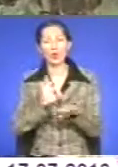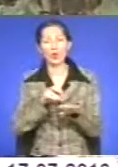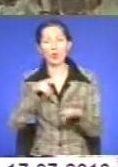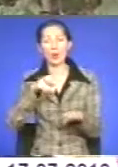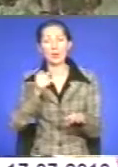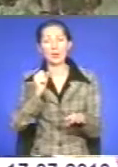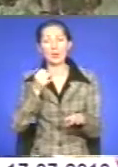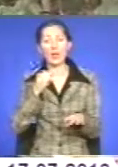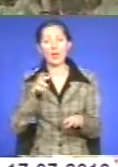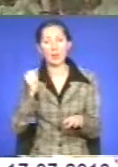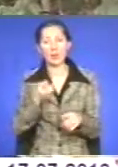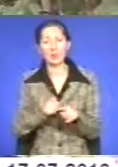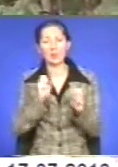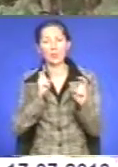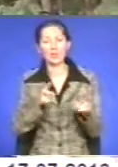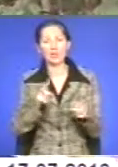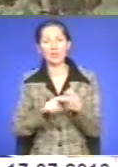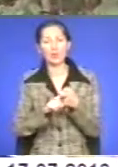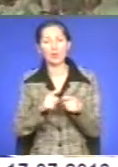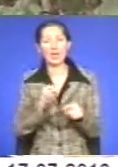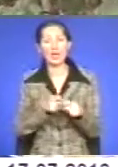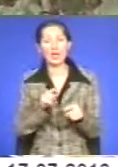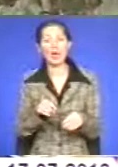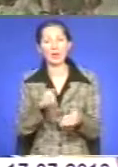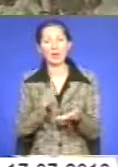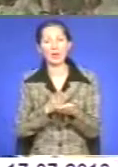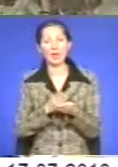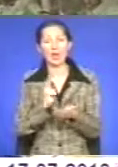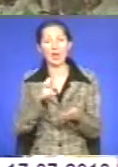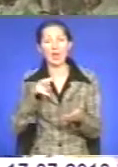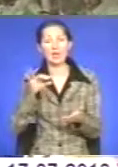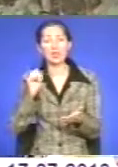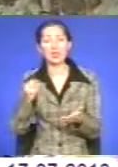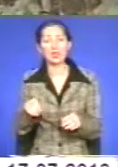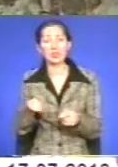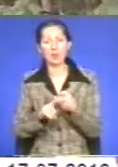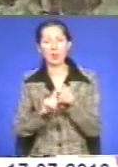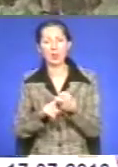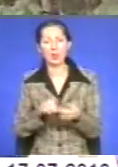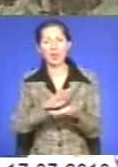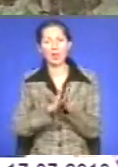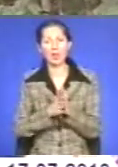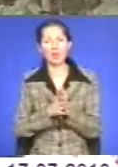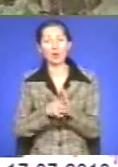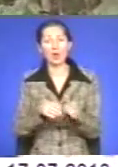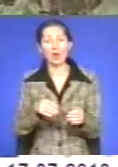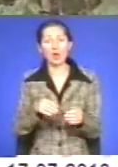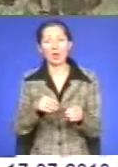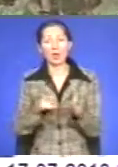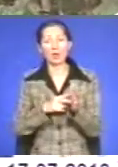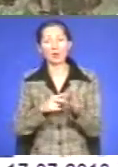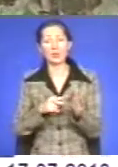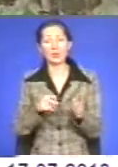Це небезпечне захворювання, яке переноситься кліщами. Станом на 15.07 в області зареєстровано 26 випадків хвороби